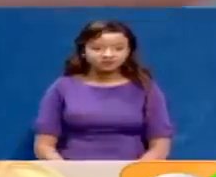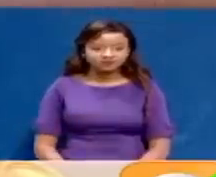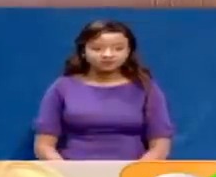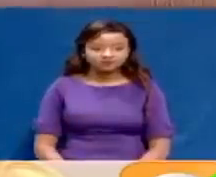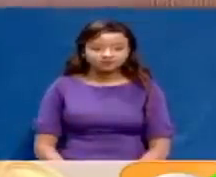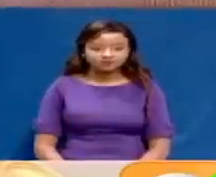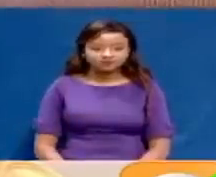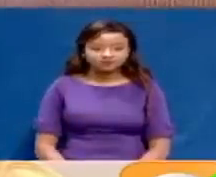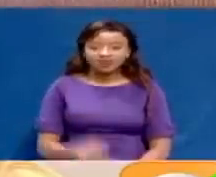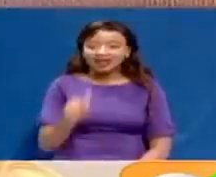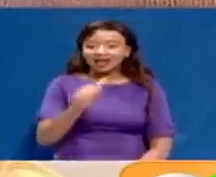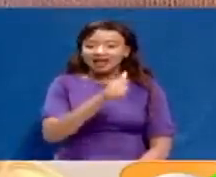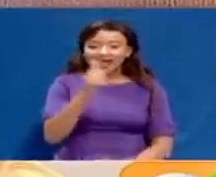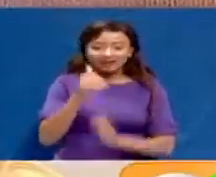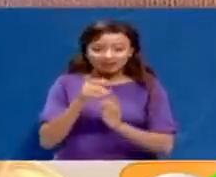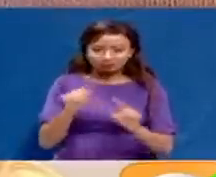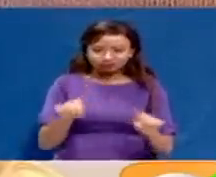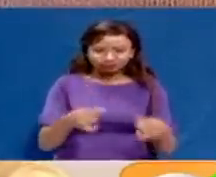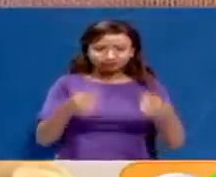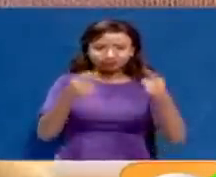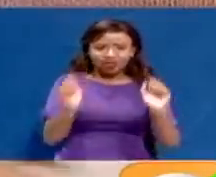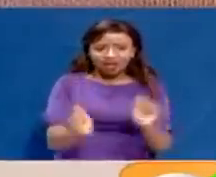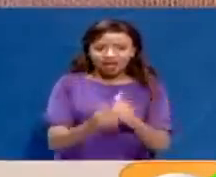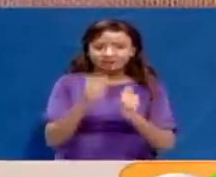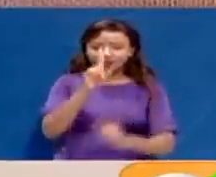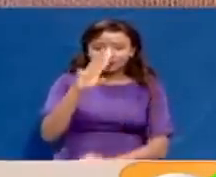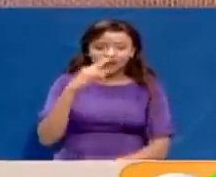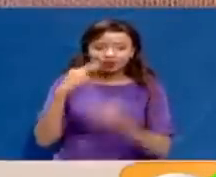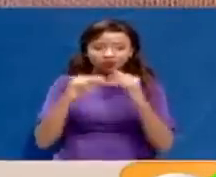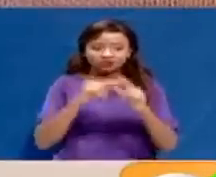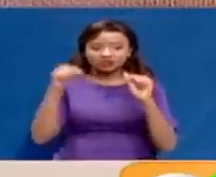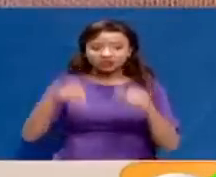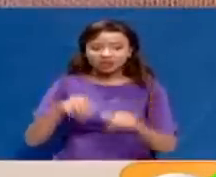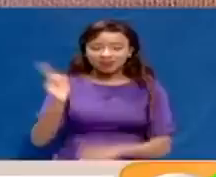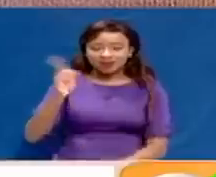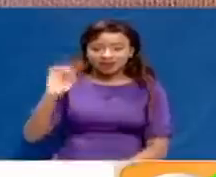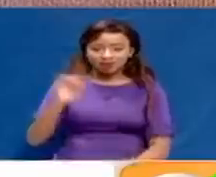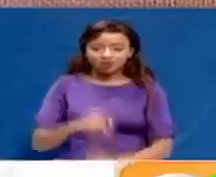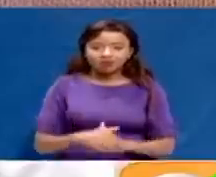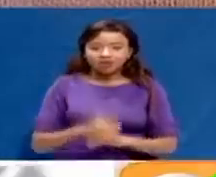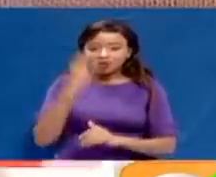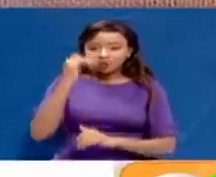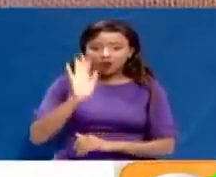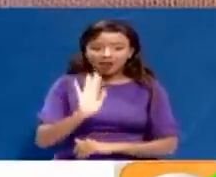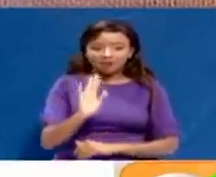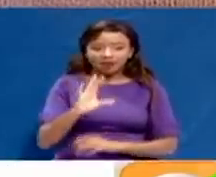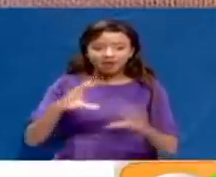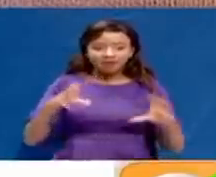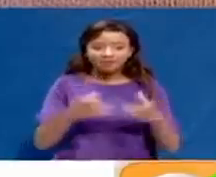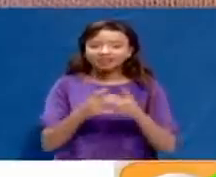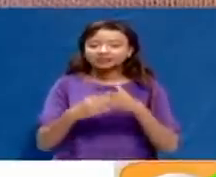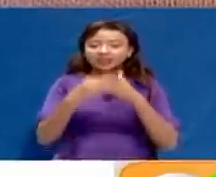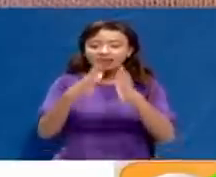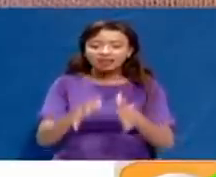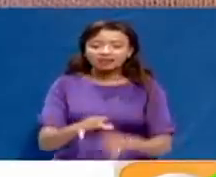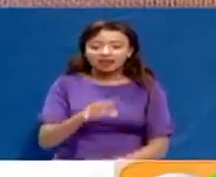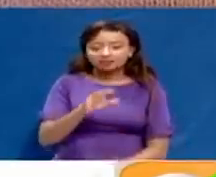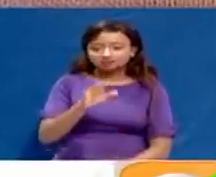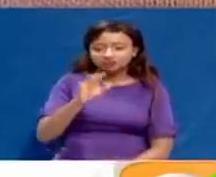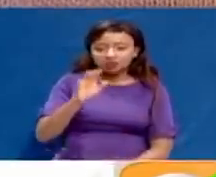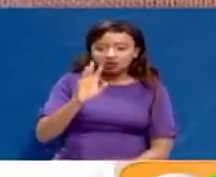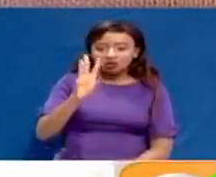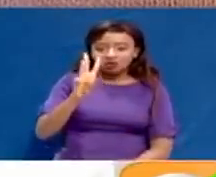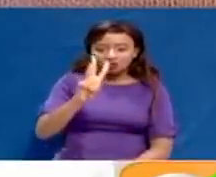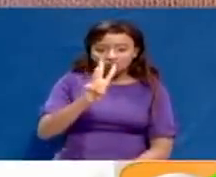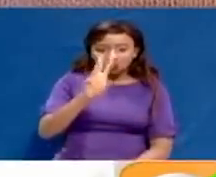Na mtazamaji, vuruma ilishuhudiwa katika hoteli moja hapa jijini Nairobi baada ya mrengo wa viongozi wa chama hicho wakiongozwa na gavana wa Bungoma